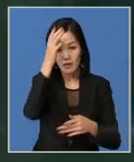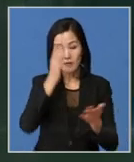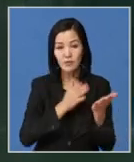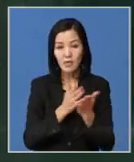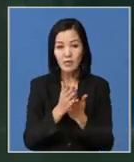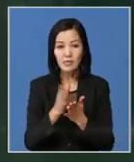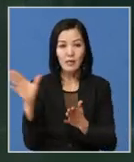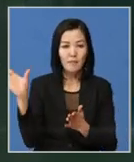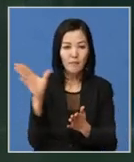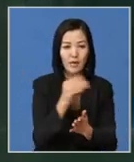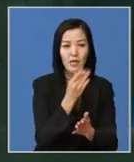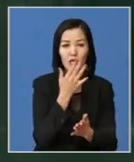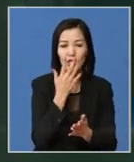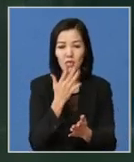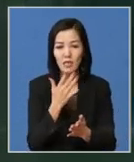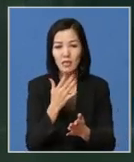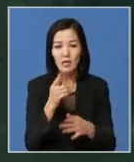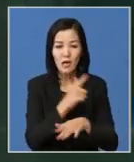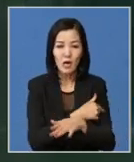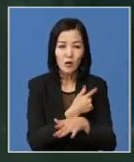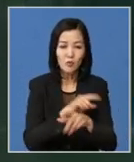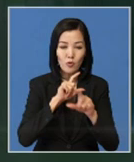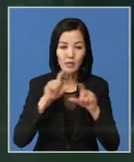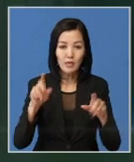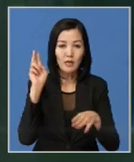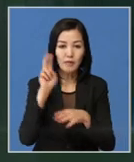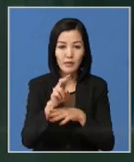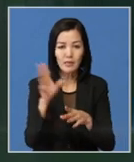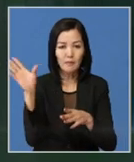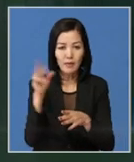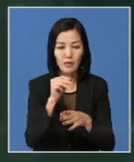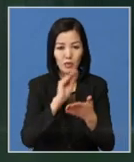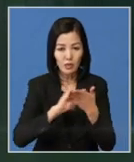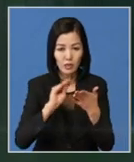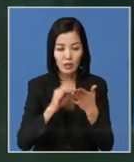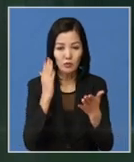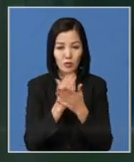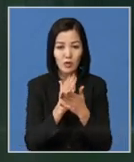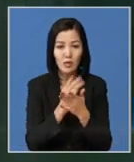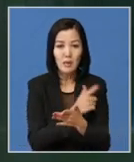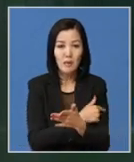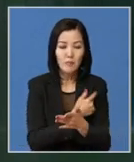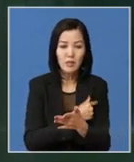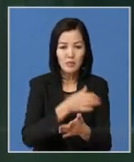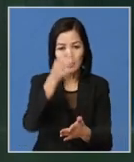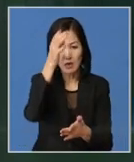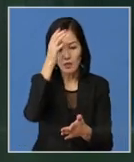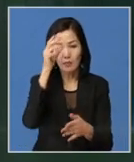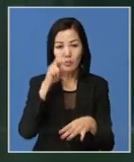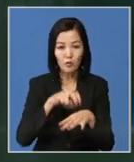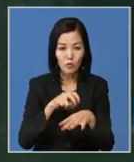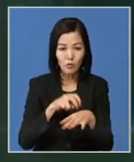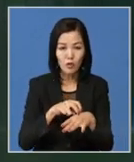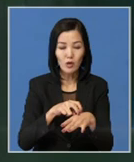бүткіл шетелдің ауруханаларына барсаң, барлық жерде де жазып тұрады. Медицина ғылымының докторы, медицина